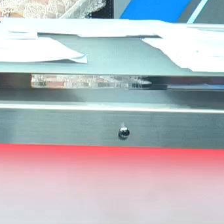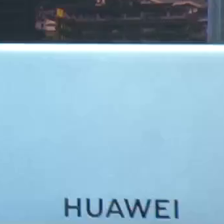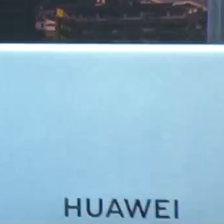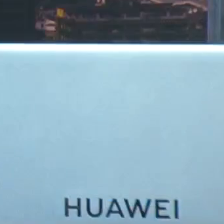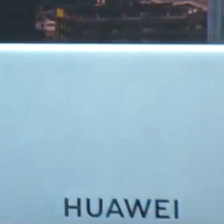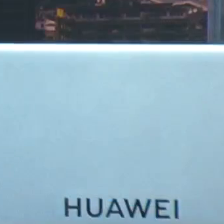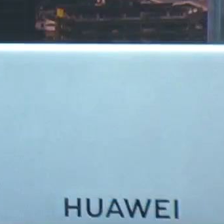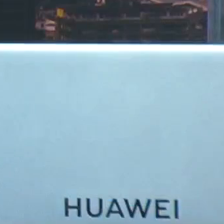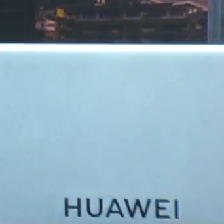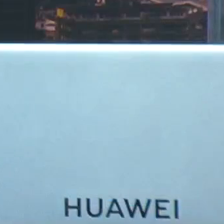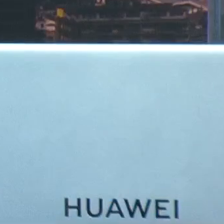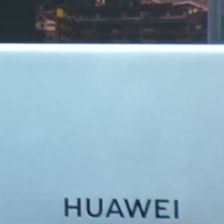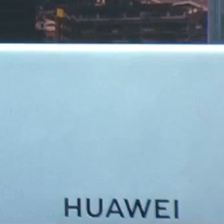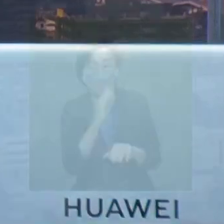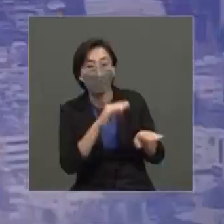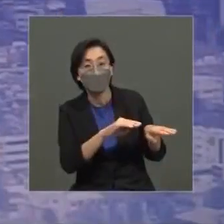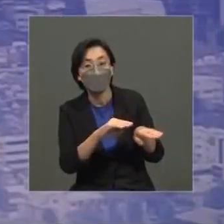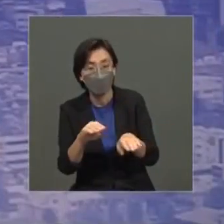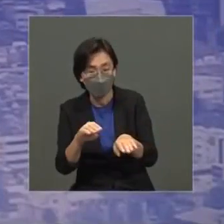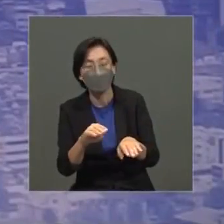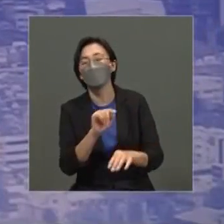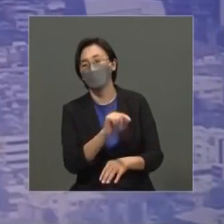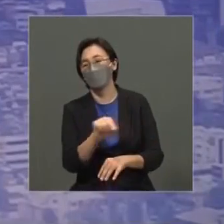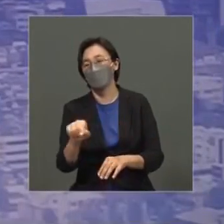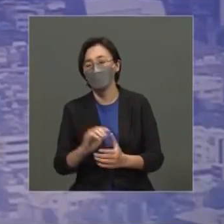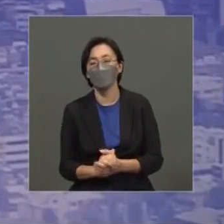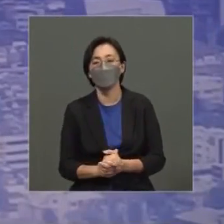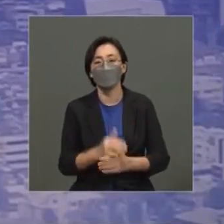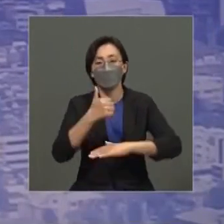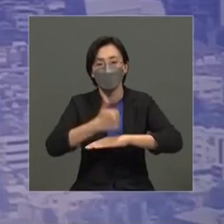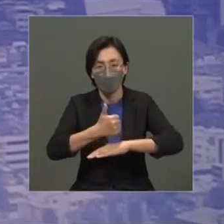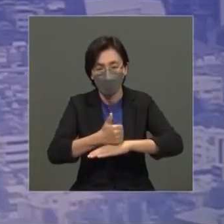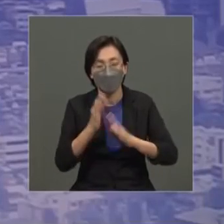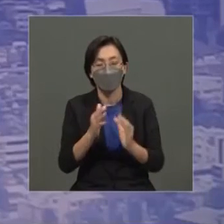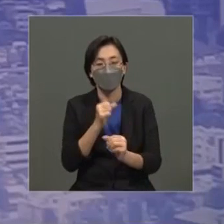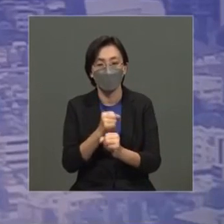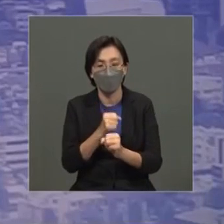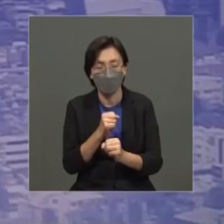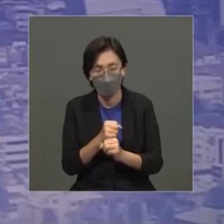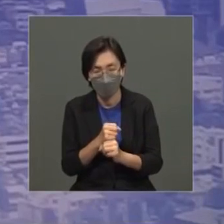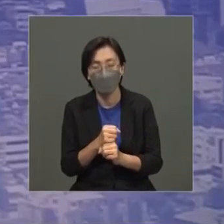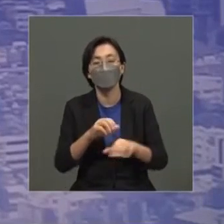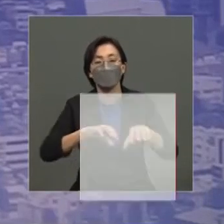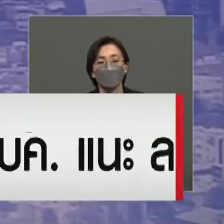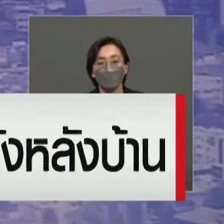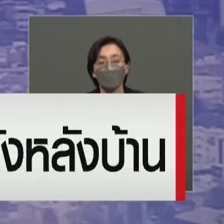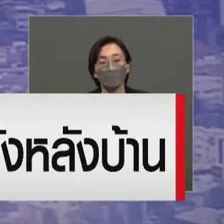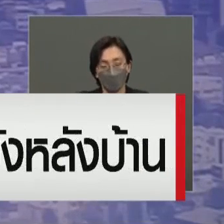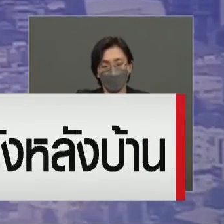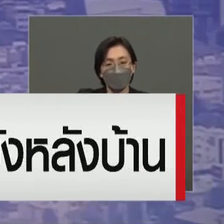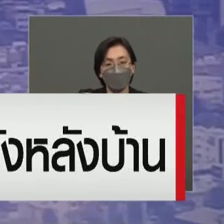และมาถึงวันนี้เนี่ยคุณหมออภิสมัยศรีรังสรรค์ผู้ช่วยโฆษกศปภก็บอกด้วยว่าเอานอกจากลอยกันทางออนไลน์แล้วถ้าจะให้ดีเลยนะ